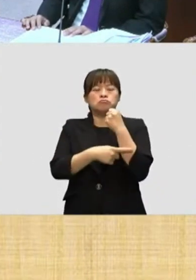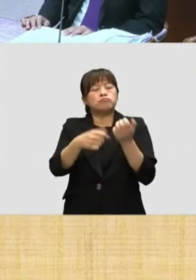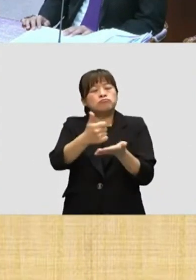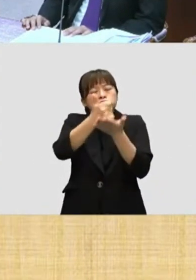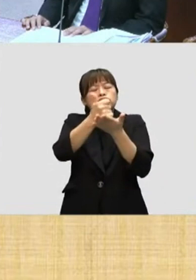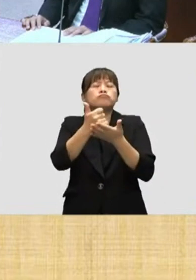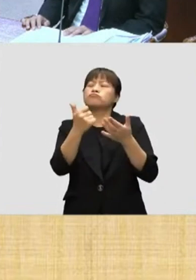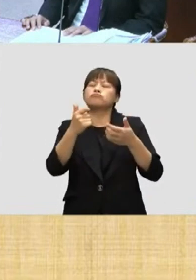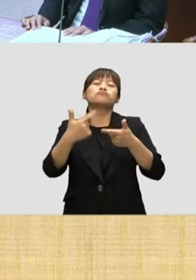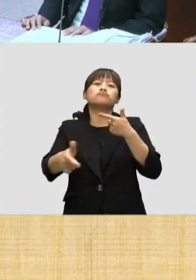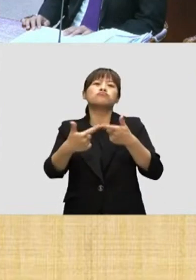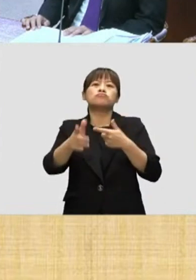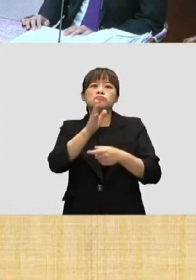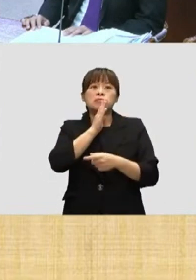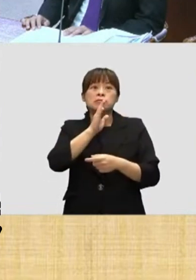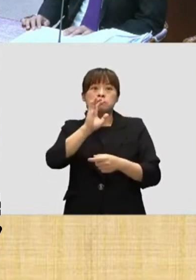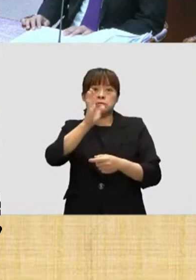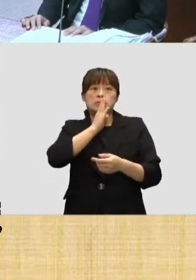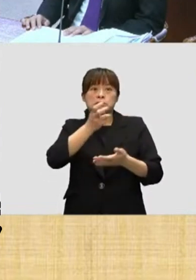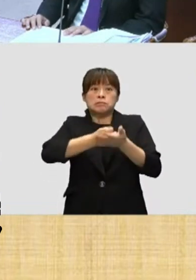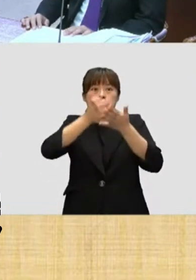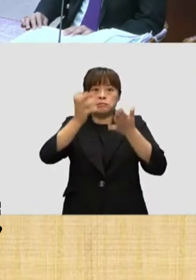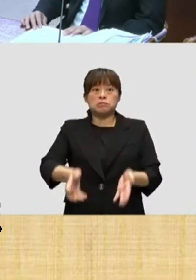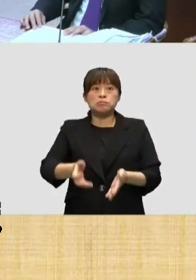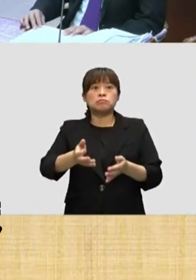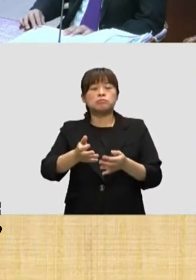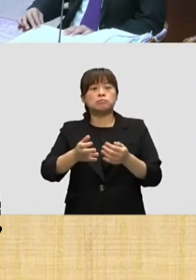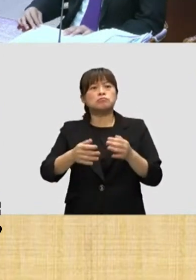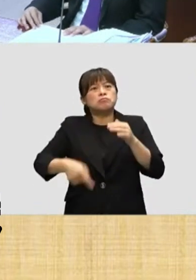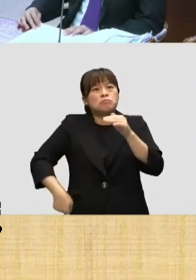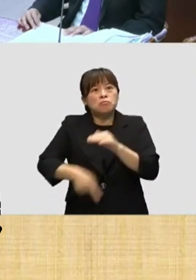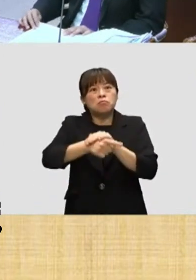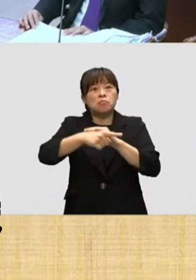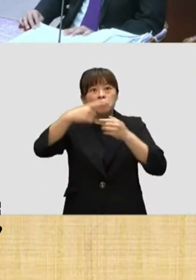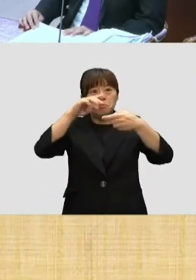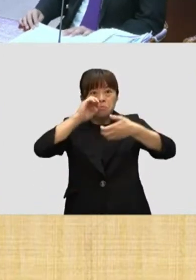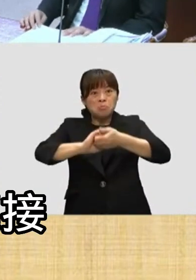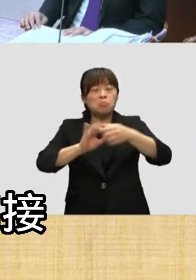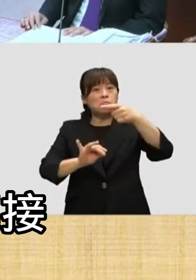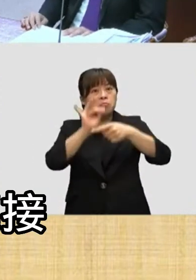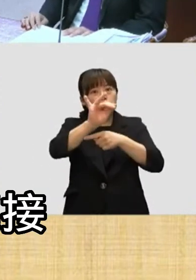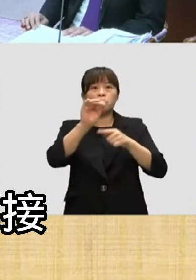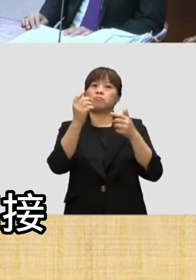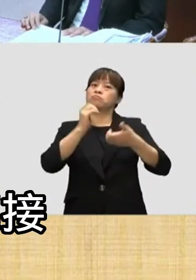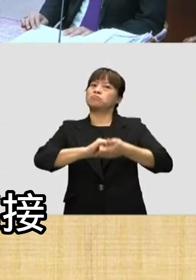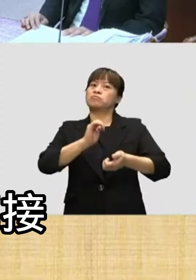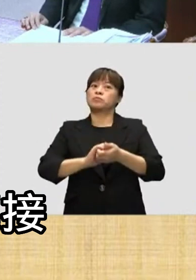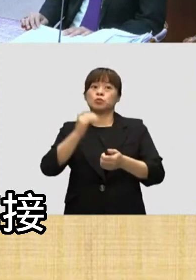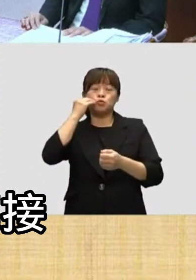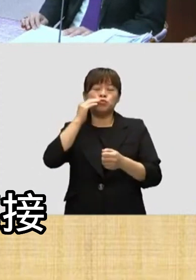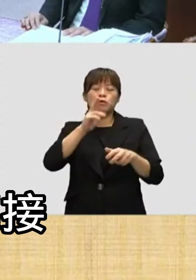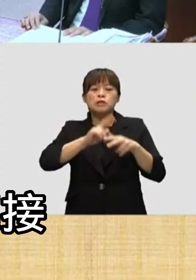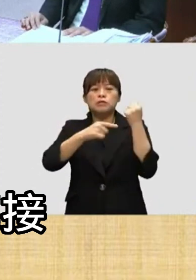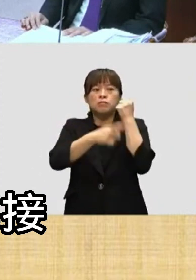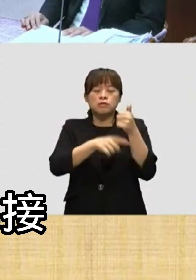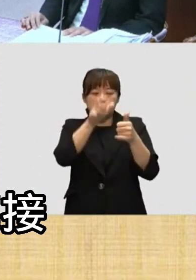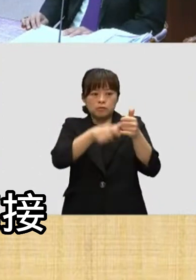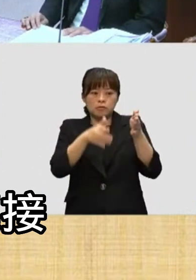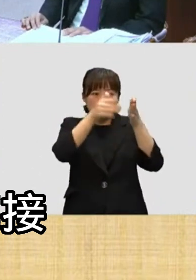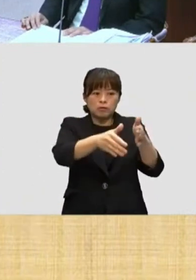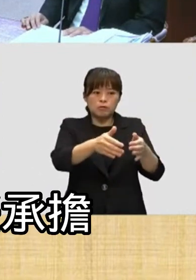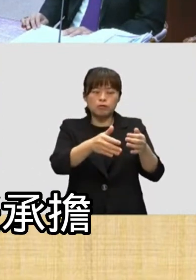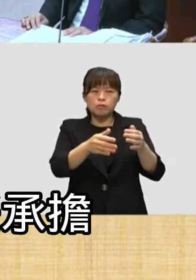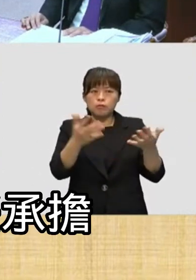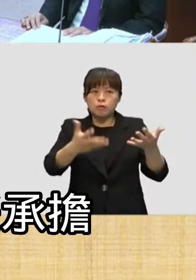尊严，但严重的刑法并不当然即违反人性尊严。如果刑法是以受罚者的行为连